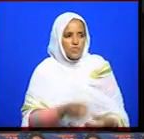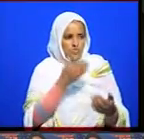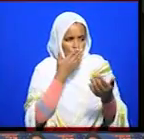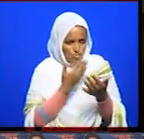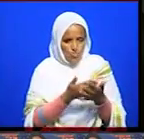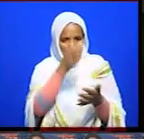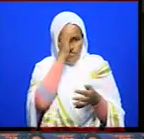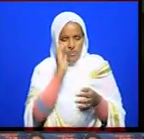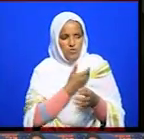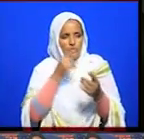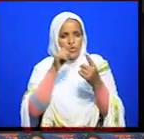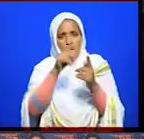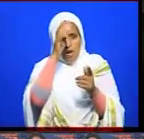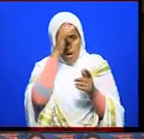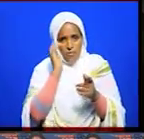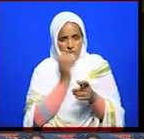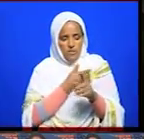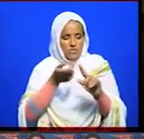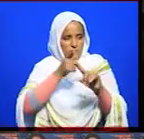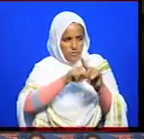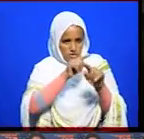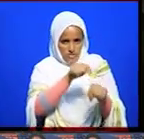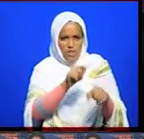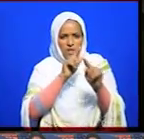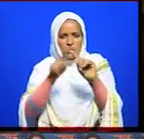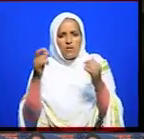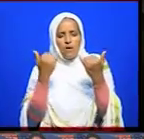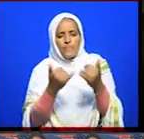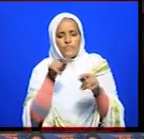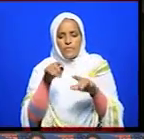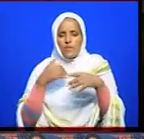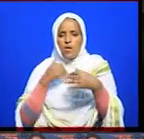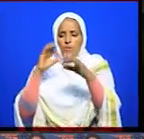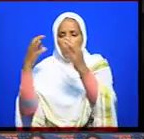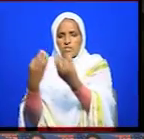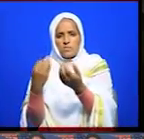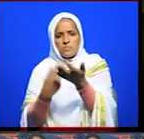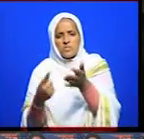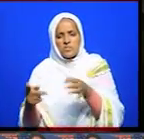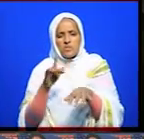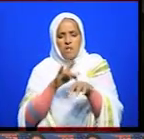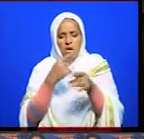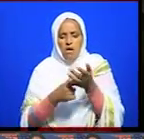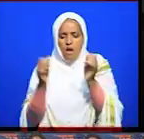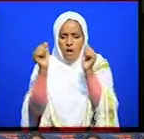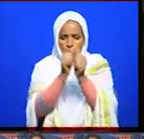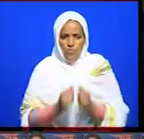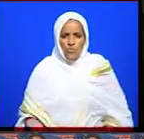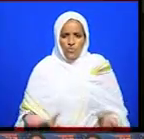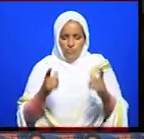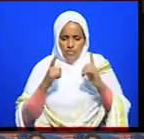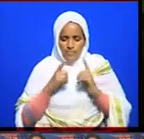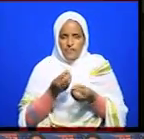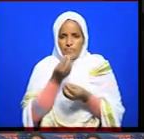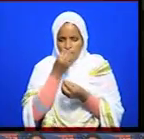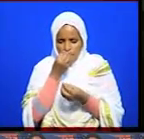ጥሩ አባታችን፣ እስቲ ወደ አባታችን እንመለሳለንና እዚህ ያሉ ቤተሰቦች እንደው በዚህ አብሮ